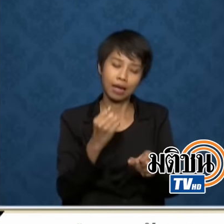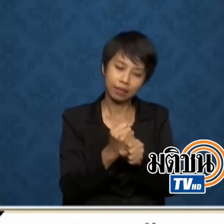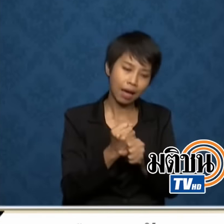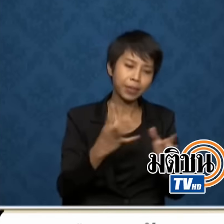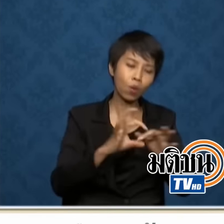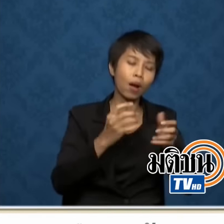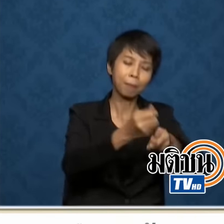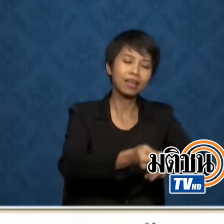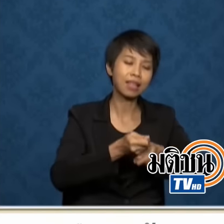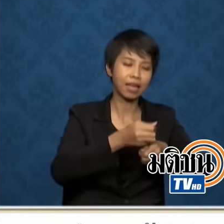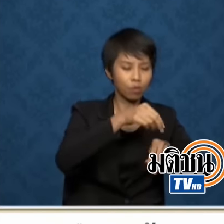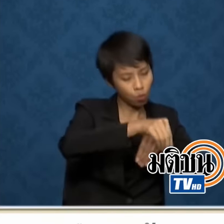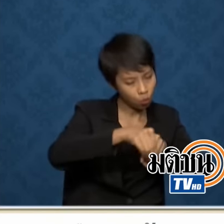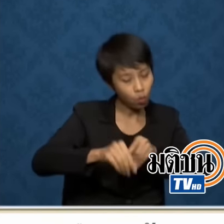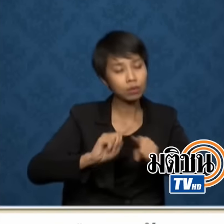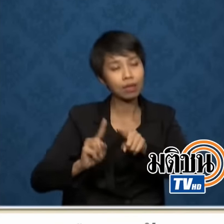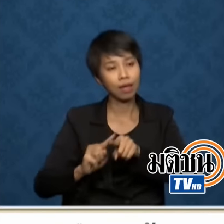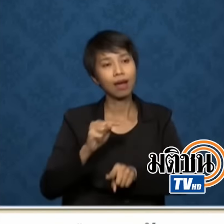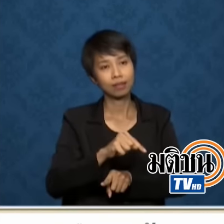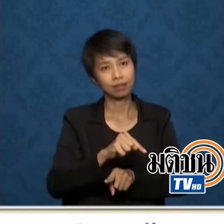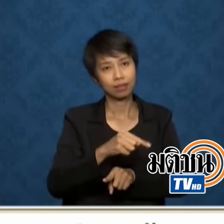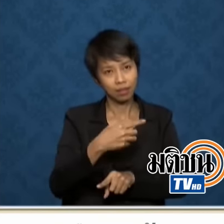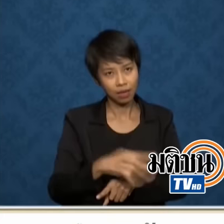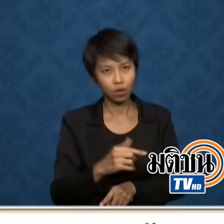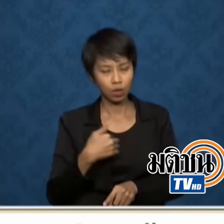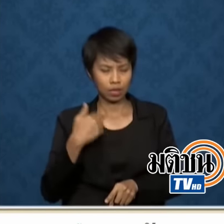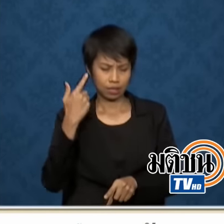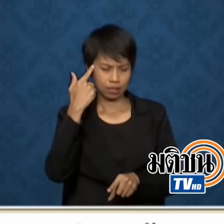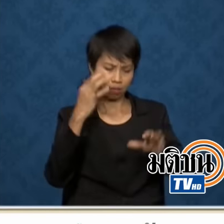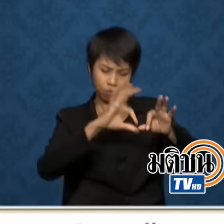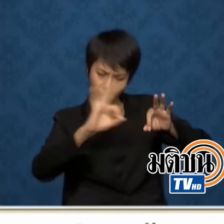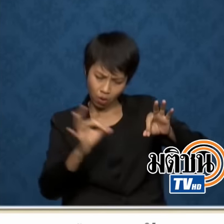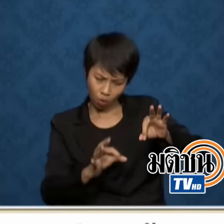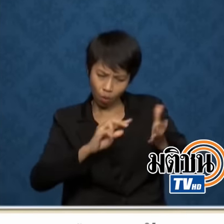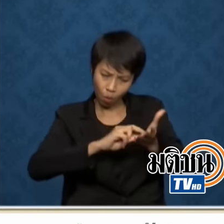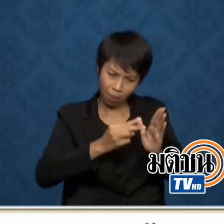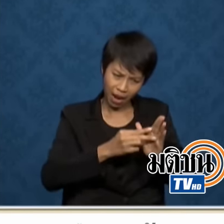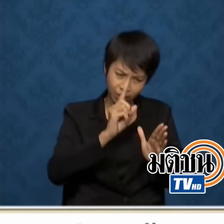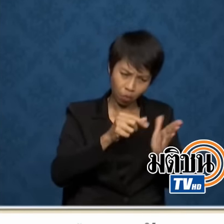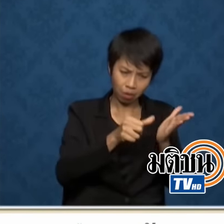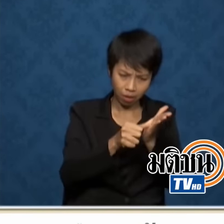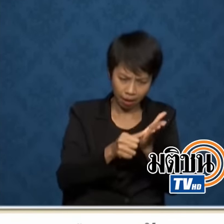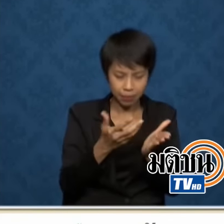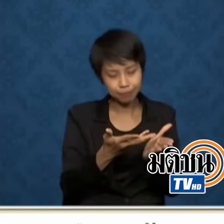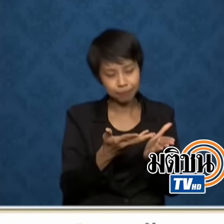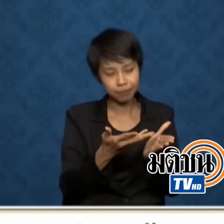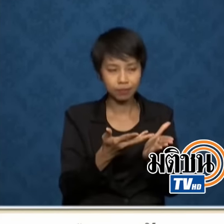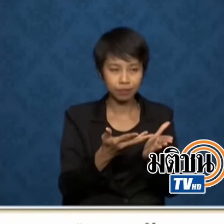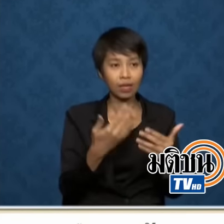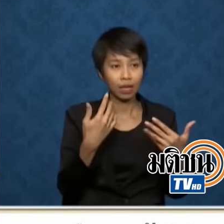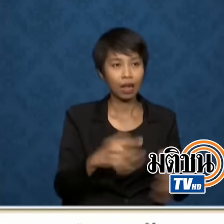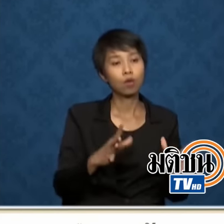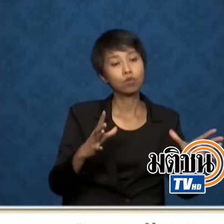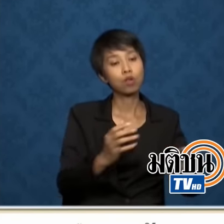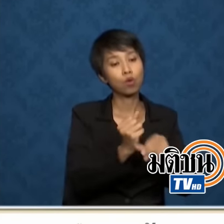ดต้นทุนอะไรของเกษตรกรเป็นหลักนะคะดังนั้นเนี่ยมันก็เลยต้องมีการตีความกันอย่างตีลังกาตีความอะค่ะว่าตกลงธก